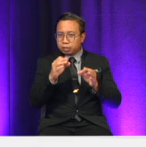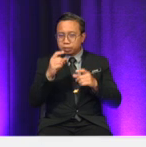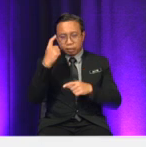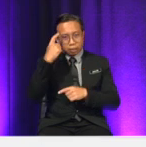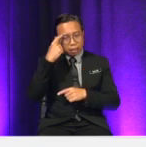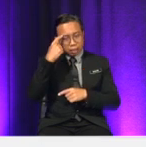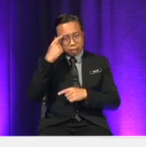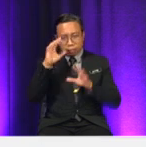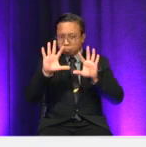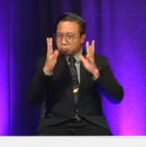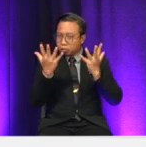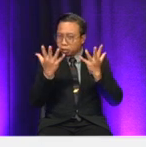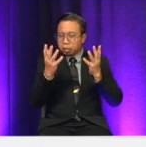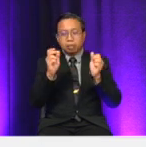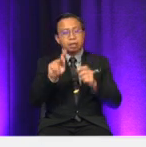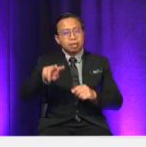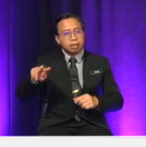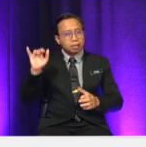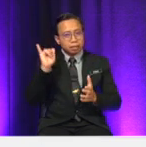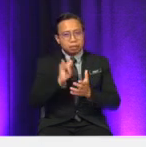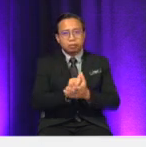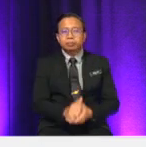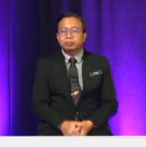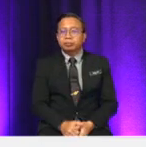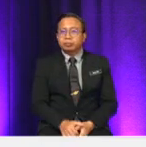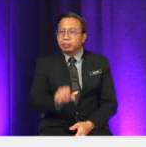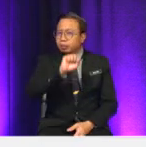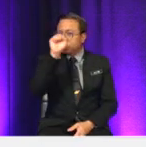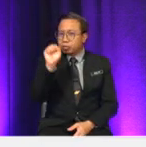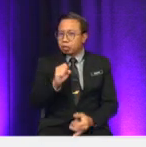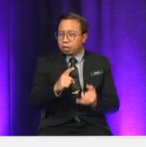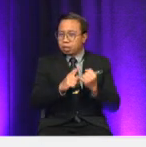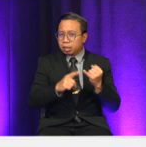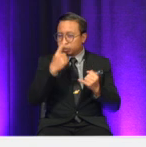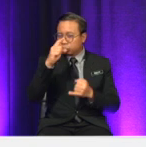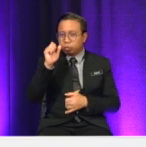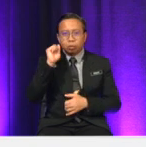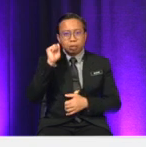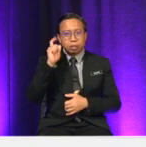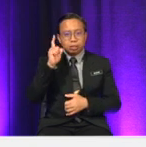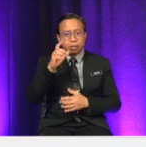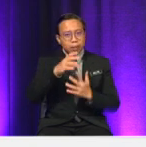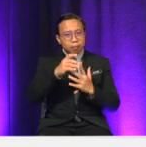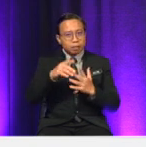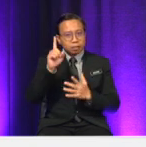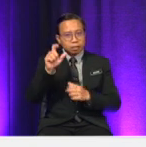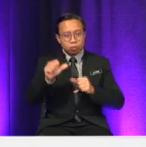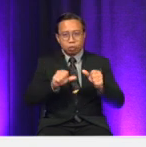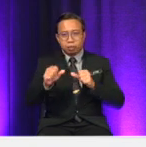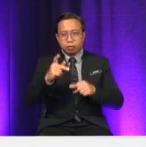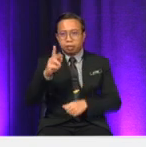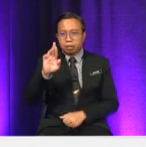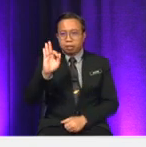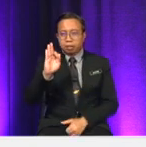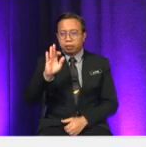dan jari-jemari kanak-kanak tersebut. Baik, soalan yang terakhir untuk Alisha pada hari ini, pilih satu aktiviti kraf tangan